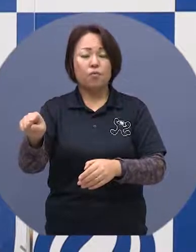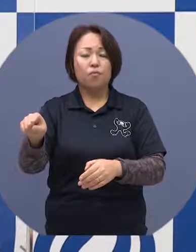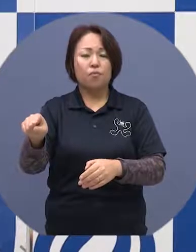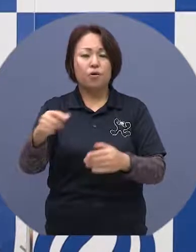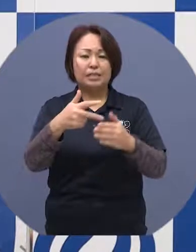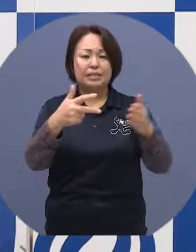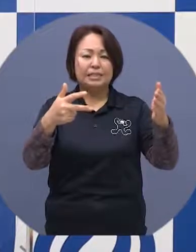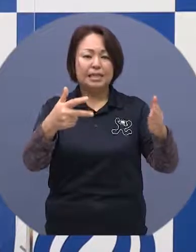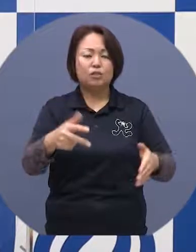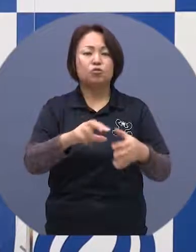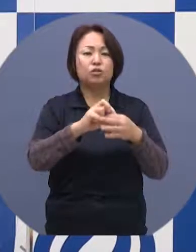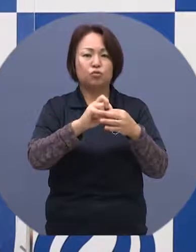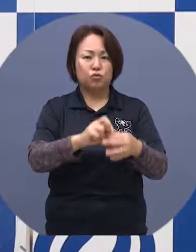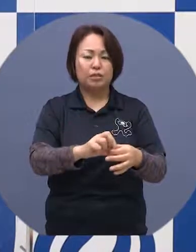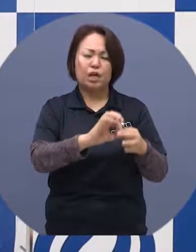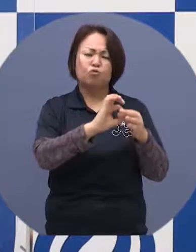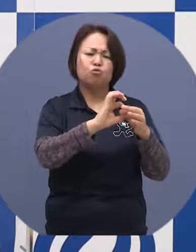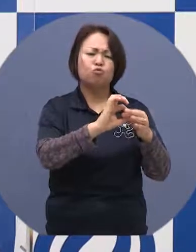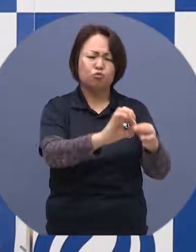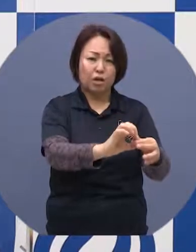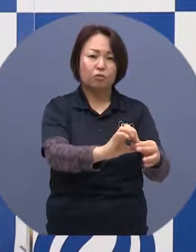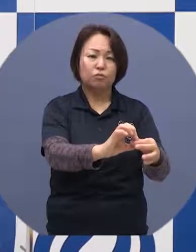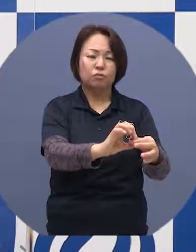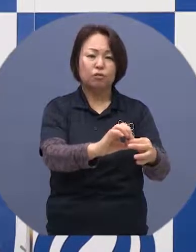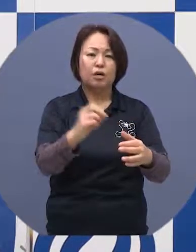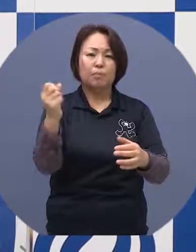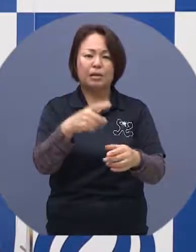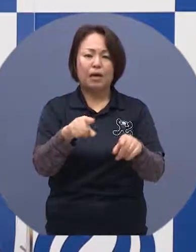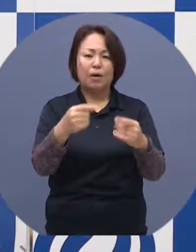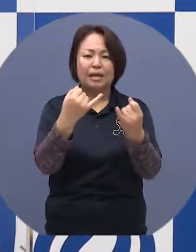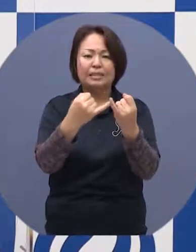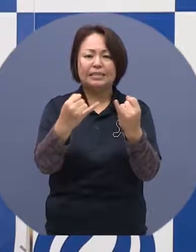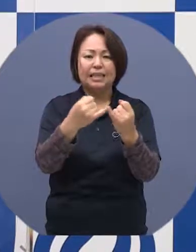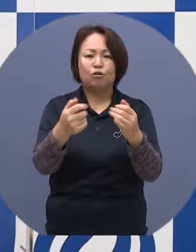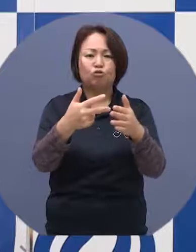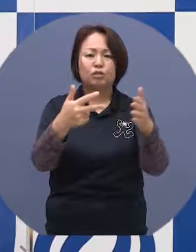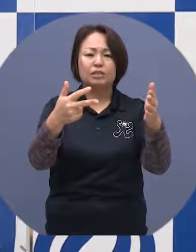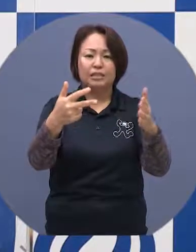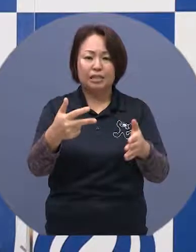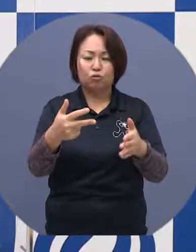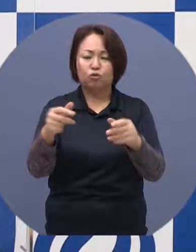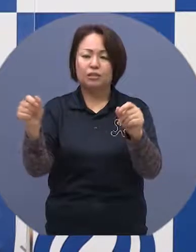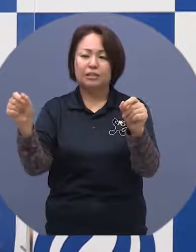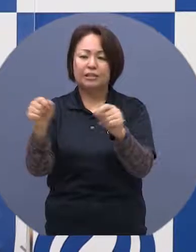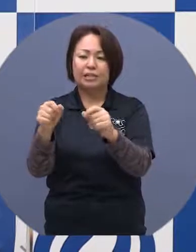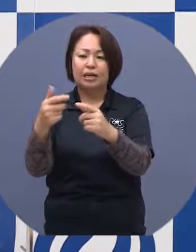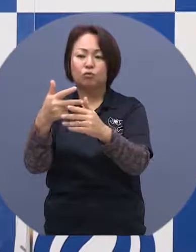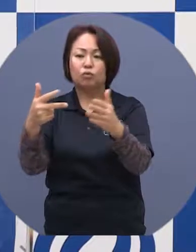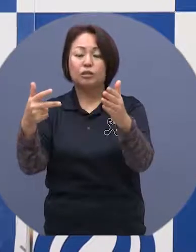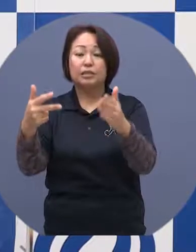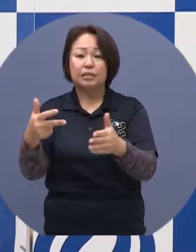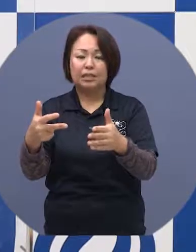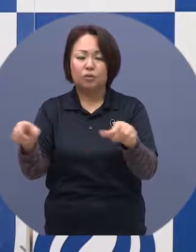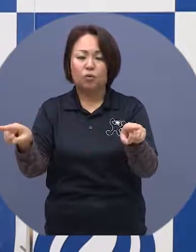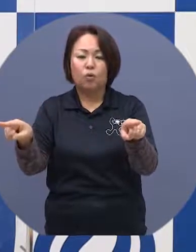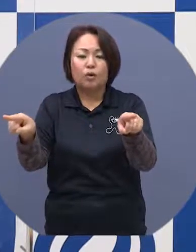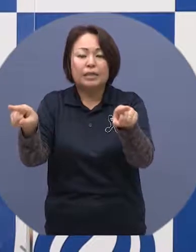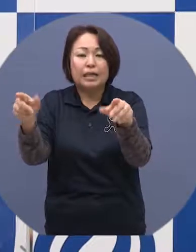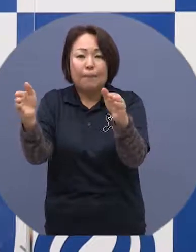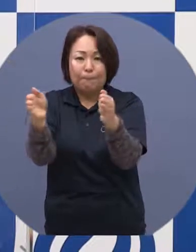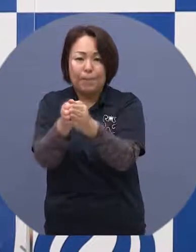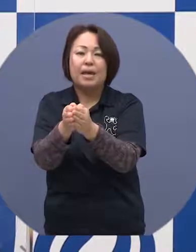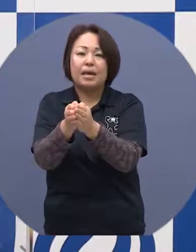寿命化を図るものをまたは類似施設の集約化であったり近隣なる施設同士を統合して含む化を図るそういった